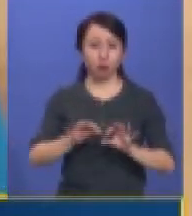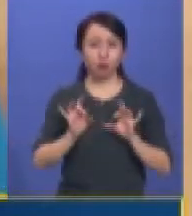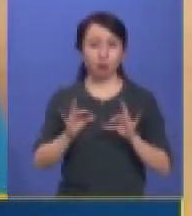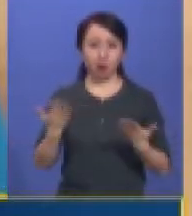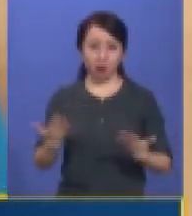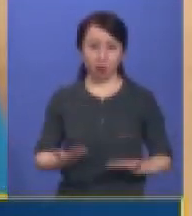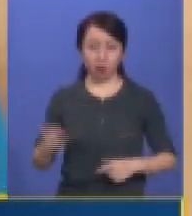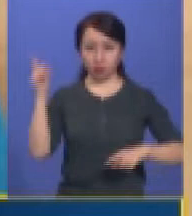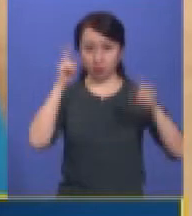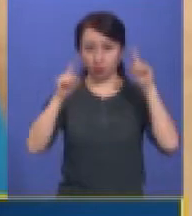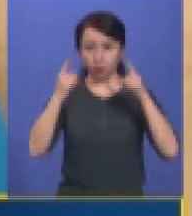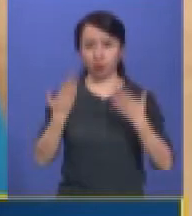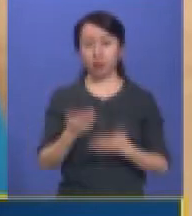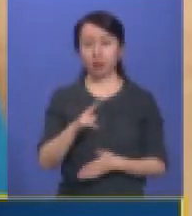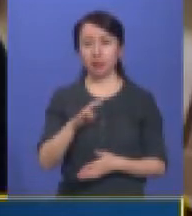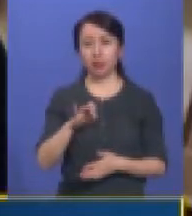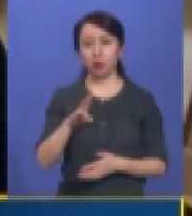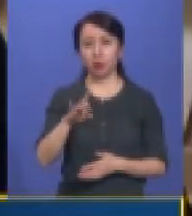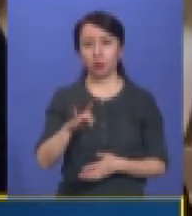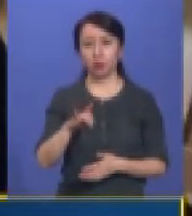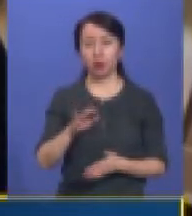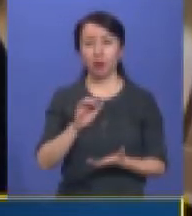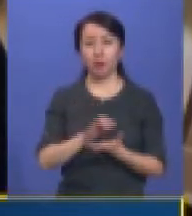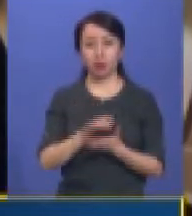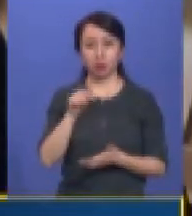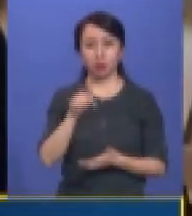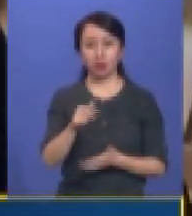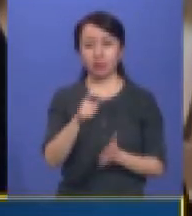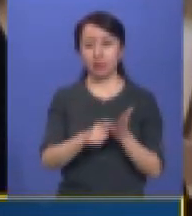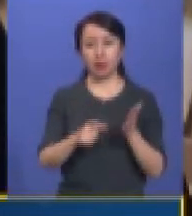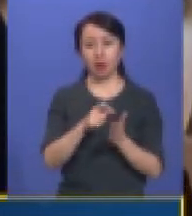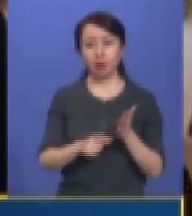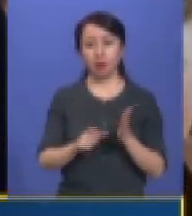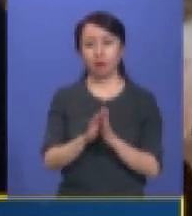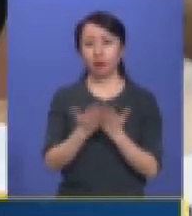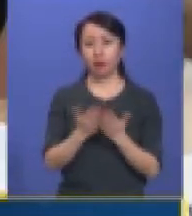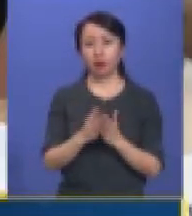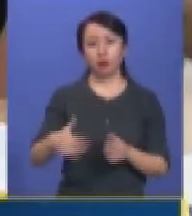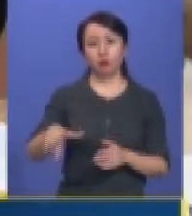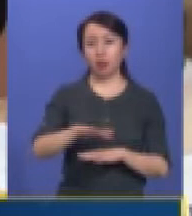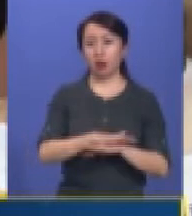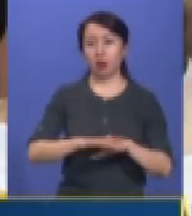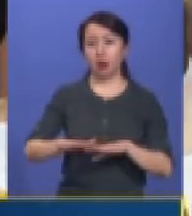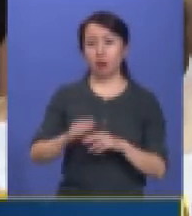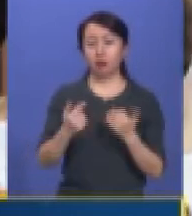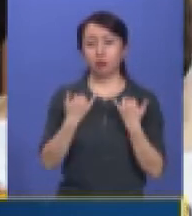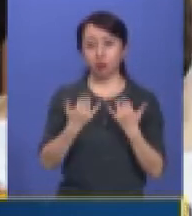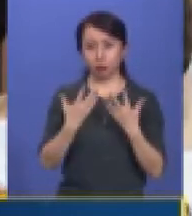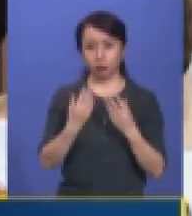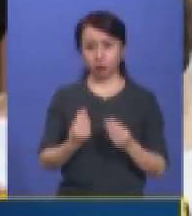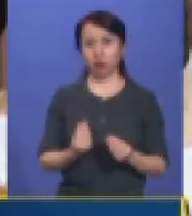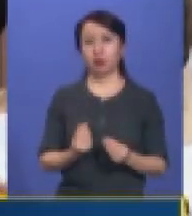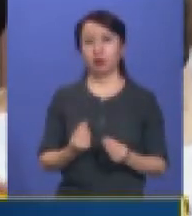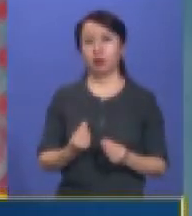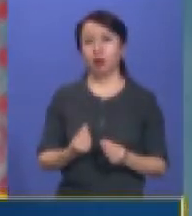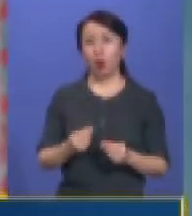жизни и творческой деятельности Зейнуллы Акимжанова, познакомились с его стихами и произведениями. Вся общественность по сей день остается впечатленной